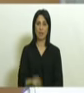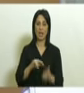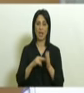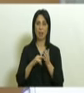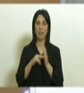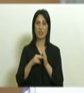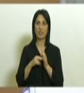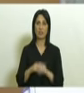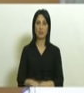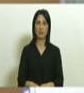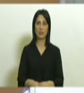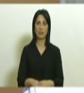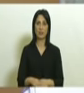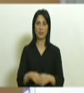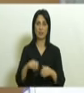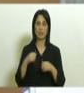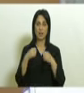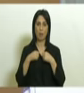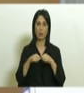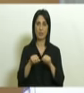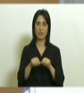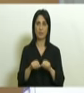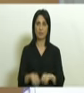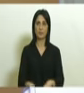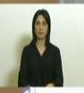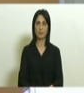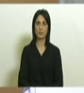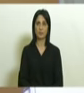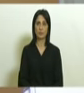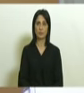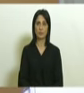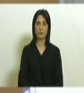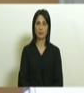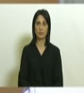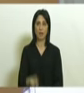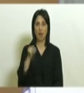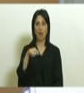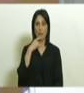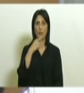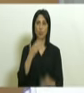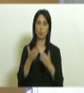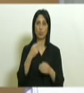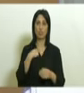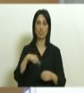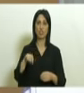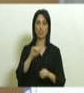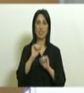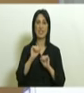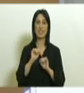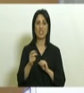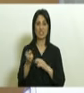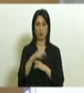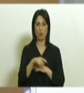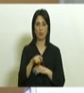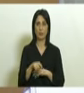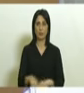გეგმავდით დარბევას და უტიფრად აცხადებთ რომ თურმე ჩვენს დასაცავად შემოხვედით